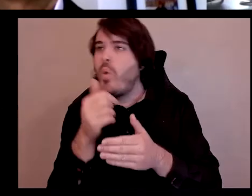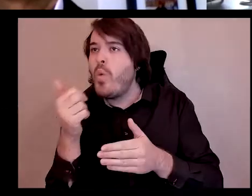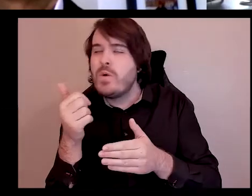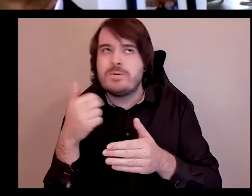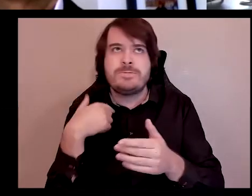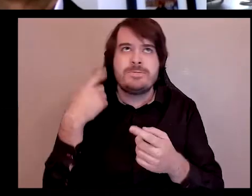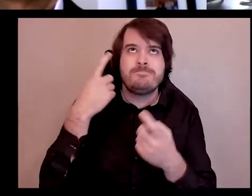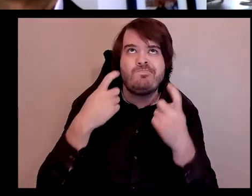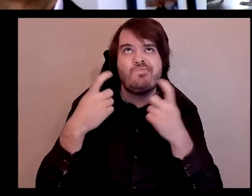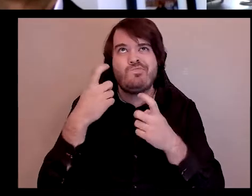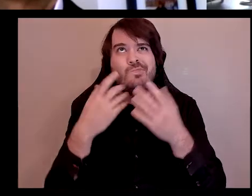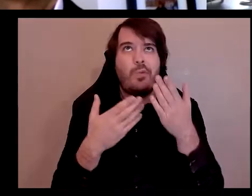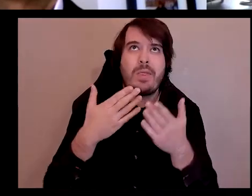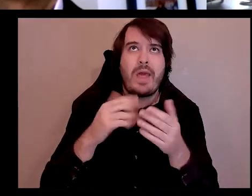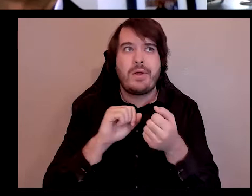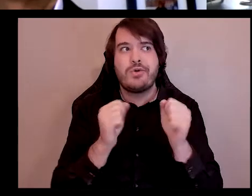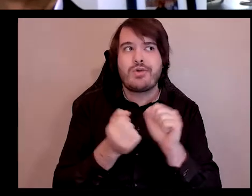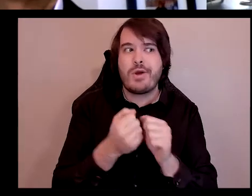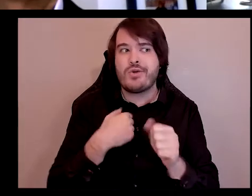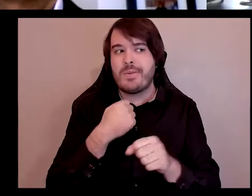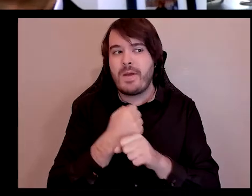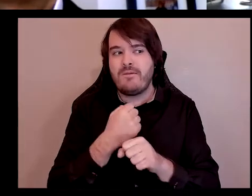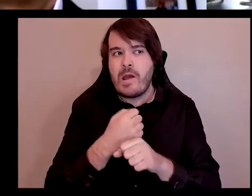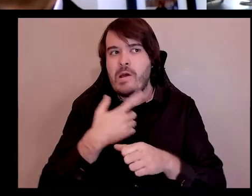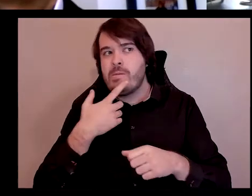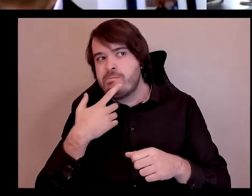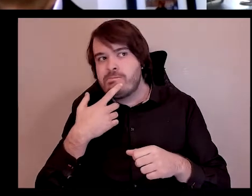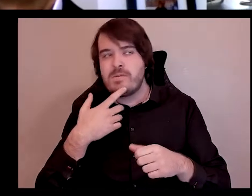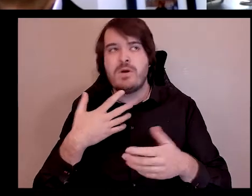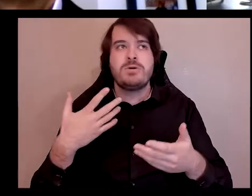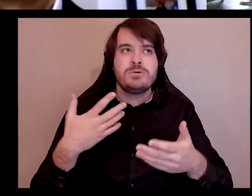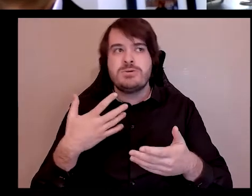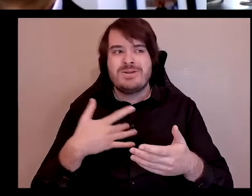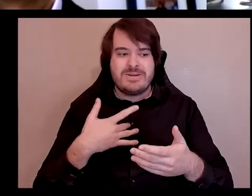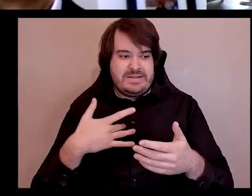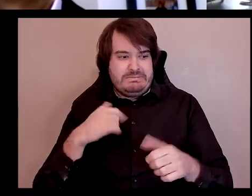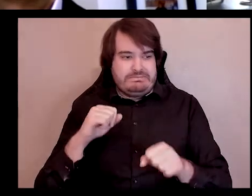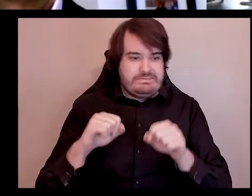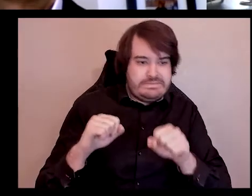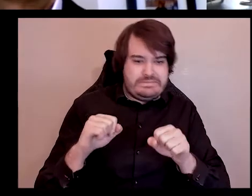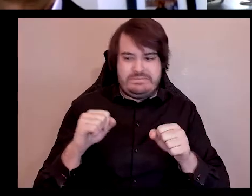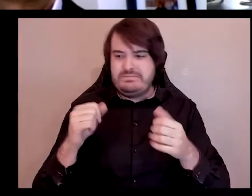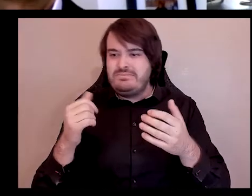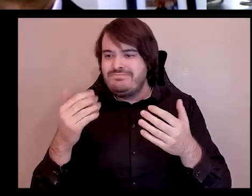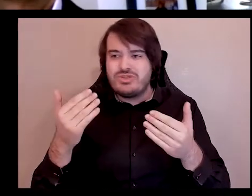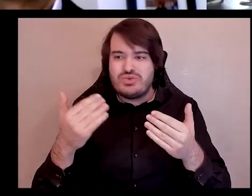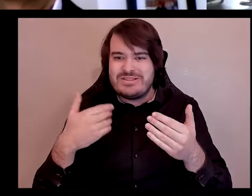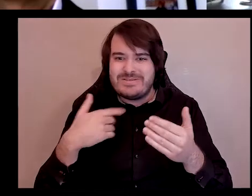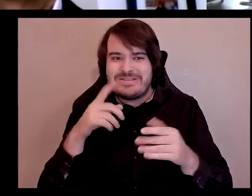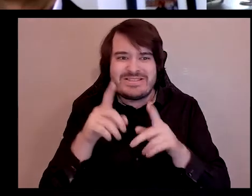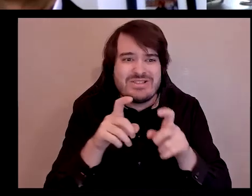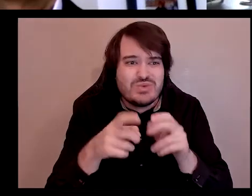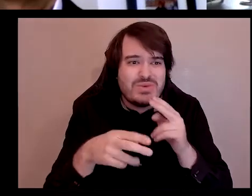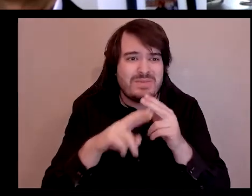carrière, je suis en train de me poser des questions à peut-être changer d'emploi, et est-ce que ça va être, je me sens peut-être que j'ai besoin